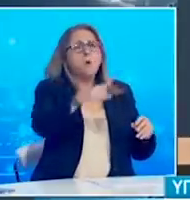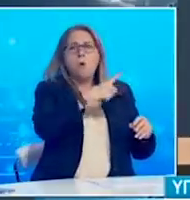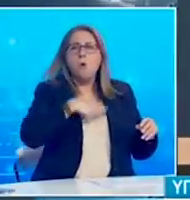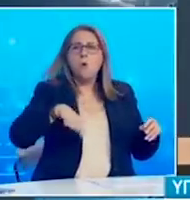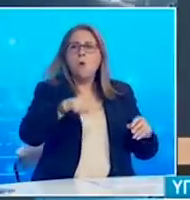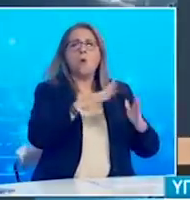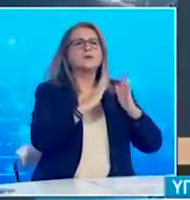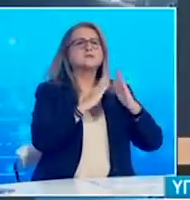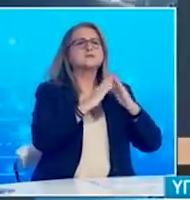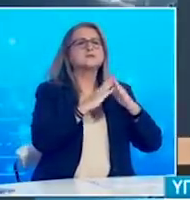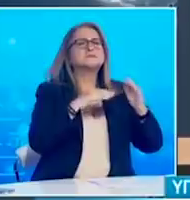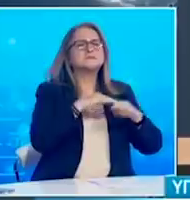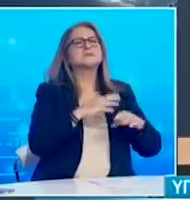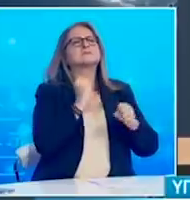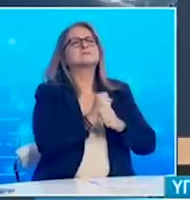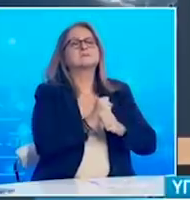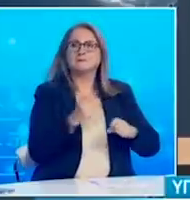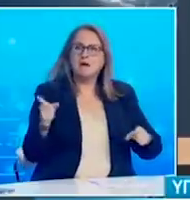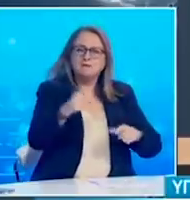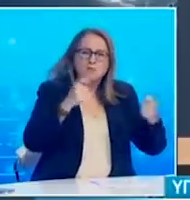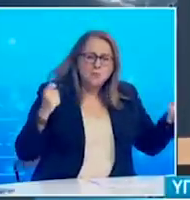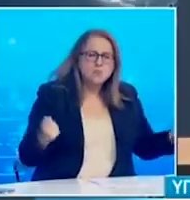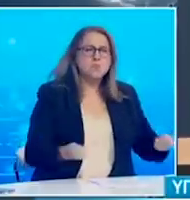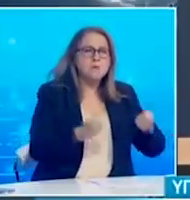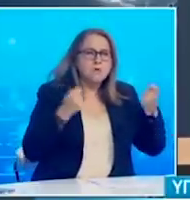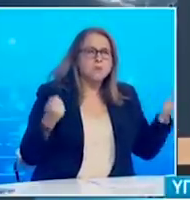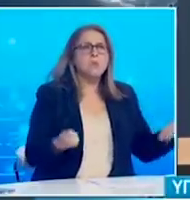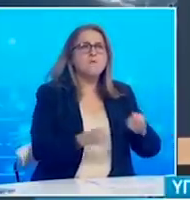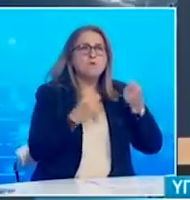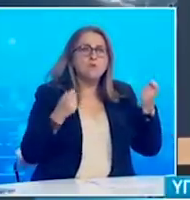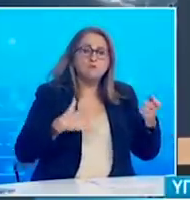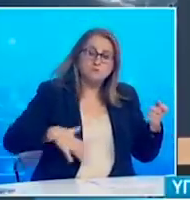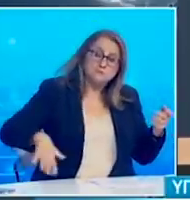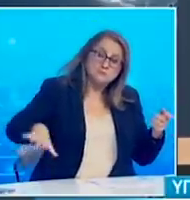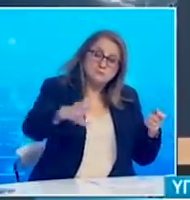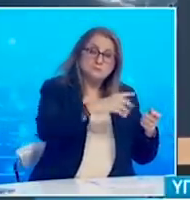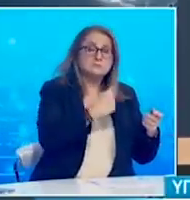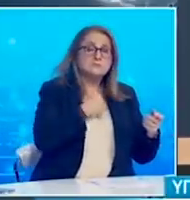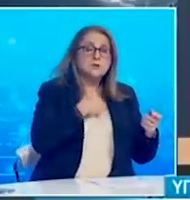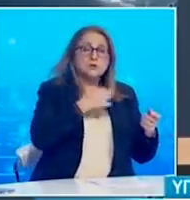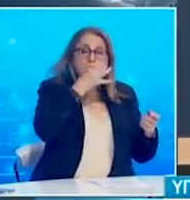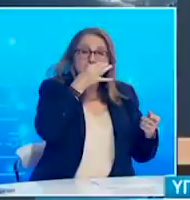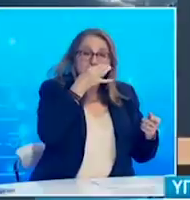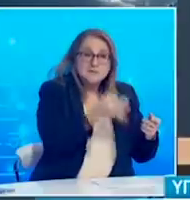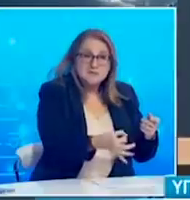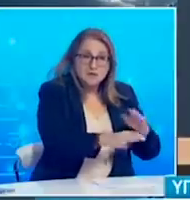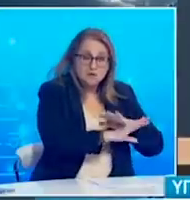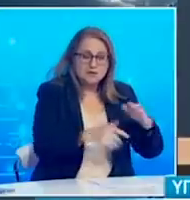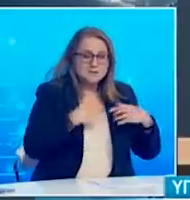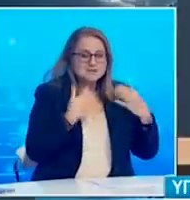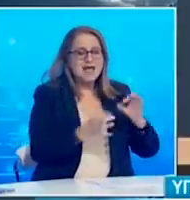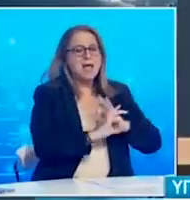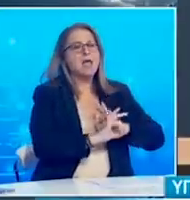προσπαθεί να ξεκουραστεί μέσα από μια κόπωση που έχει προέλθει όλους αυτούς τους μήνες, εκ μέρους όλων αυτών σας διαβεβαιώνω ότι είμαστε έτοιμοι